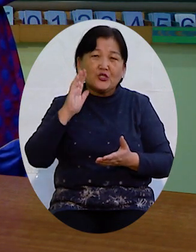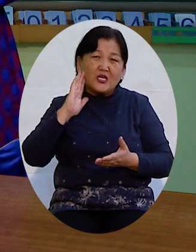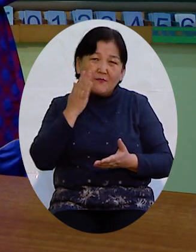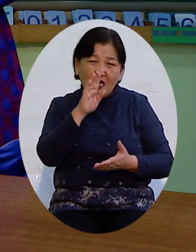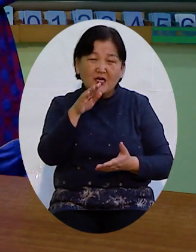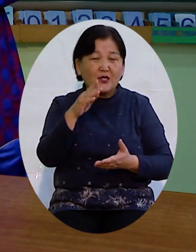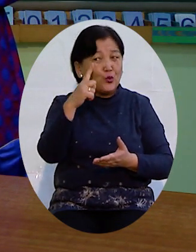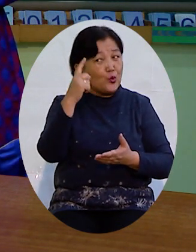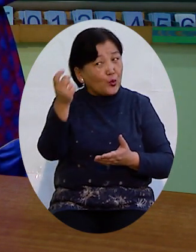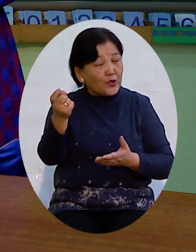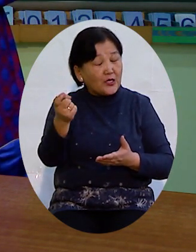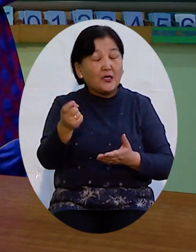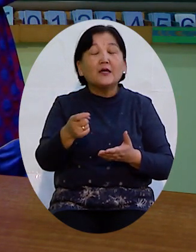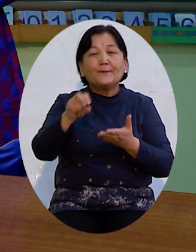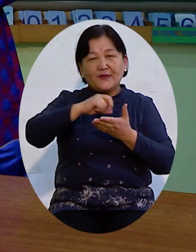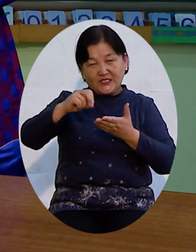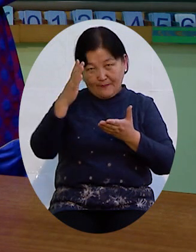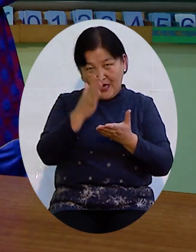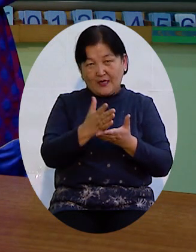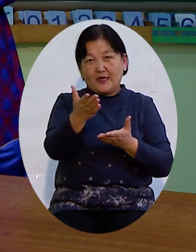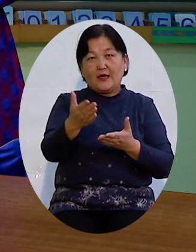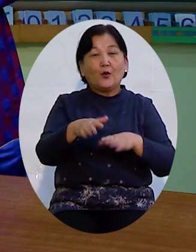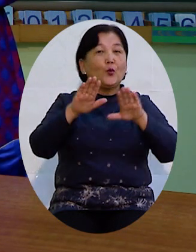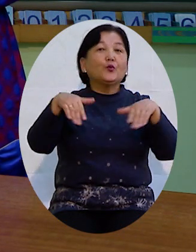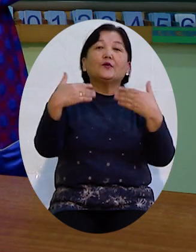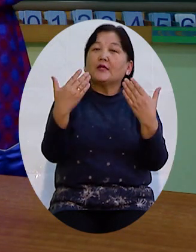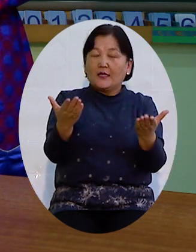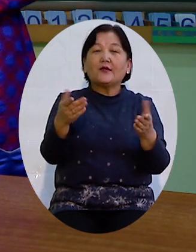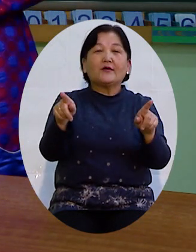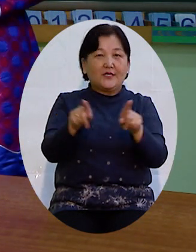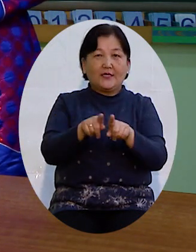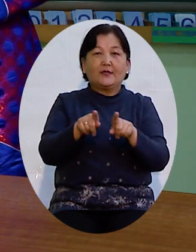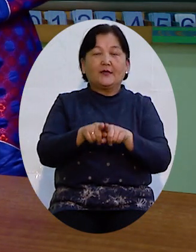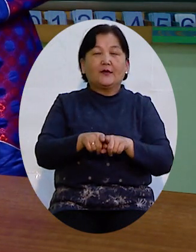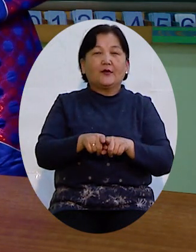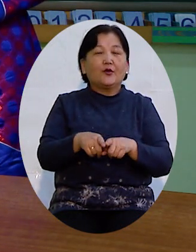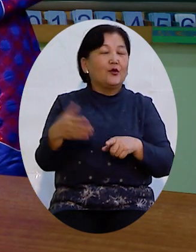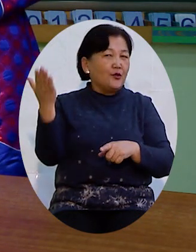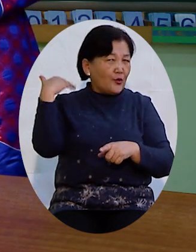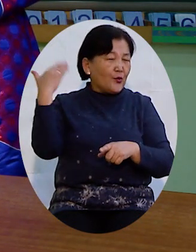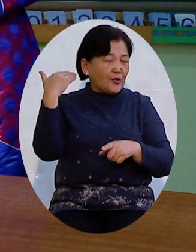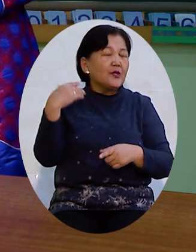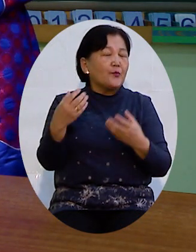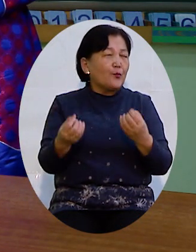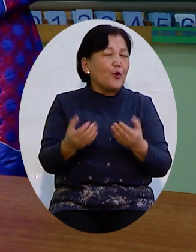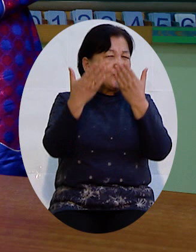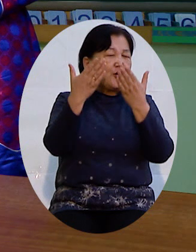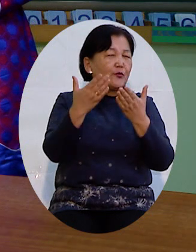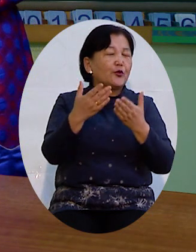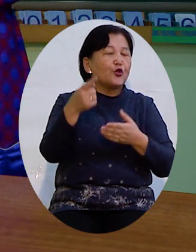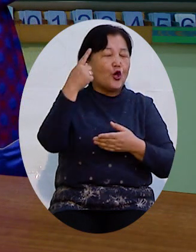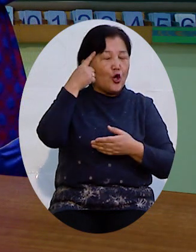аргаар баяжуулан бичсэн ийм сайхан зохиол байх нэ. За хүүхдүүд та нар ч гэсэн яах вэ? Бас